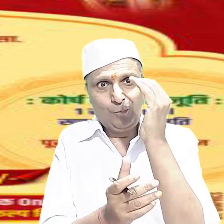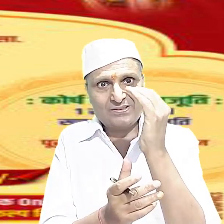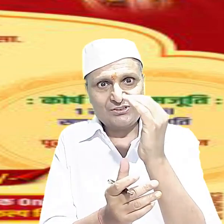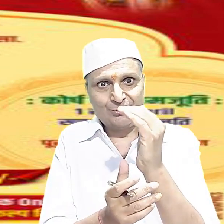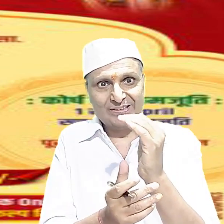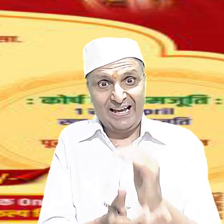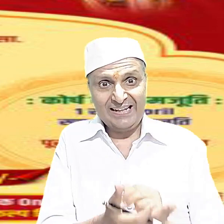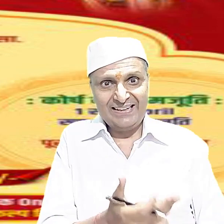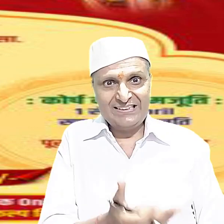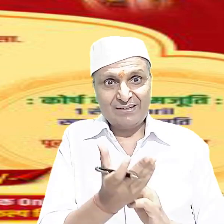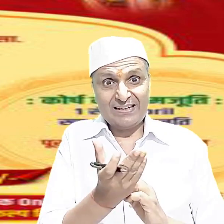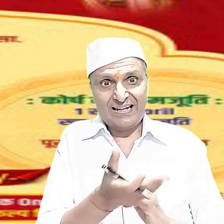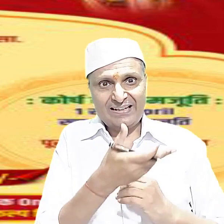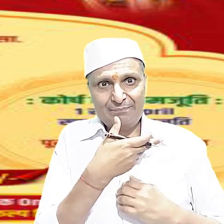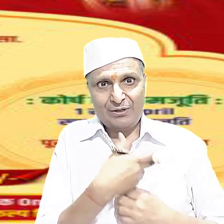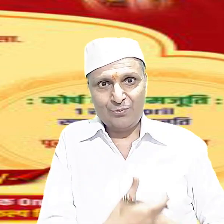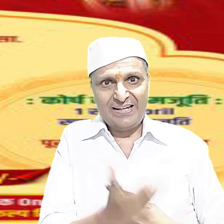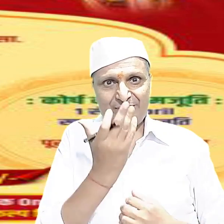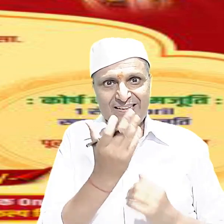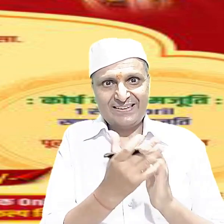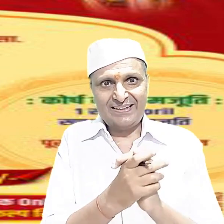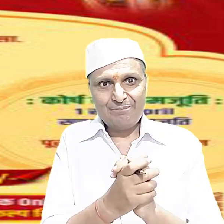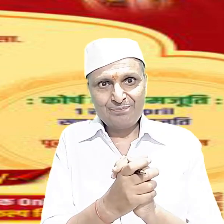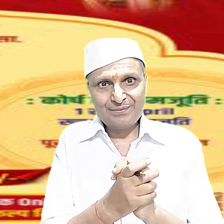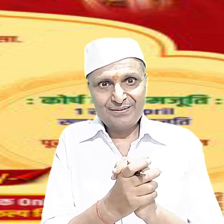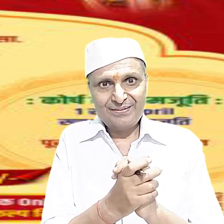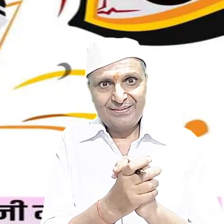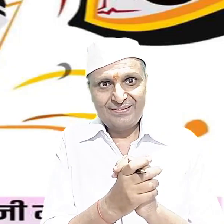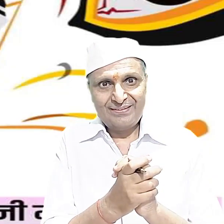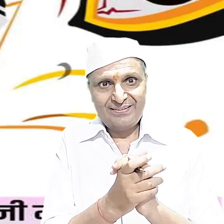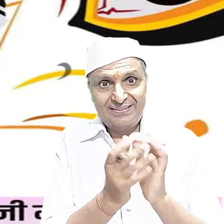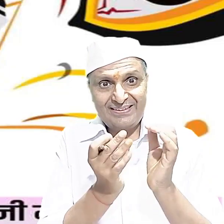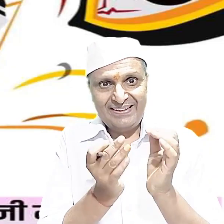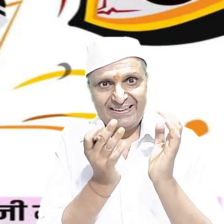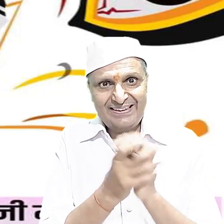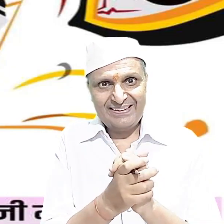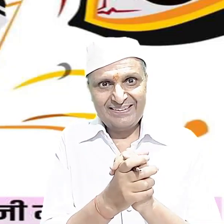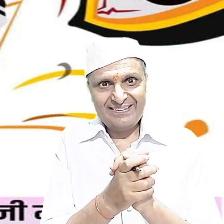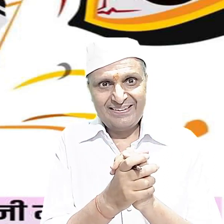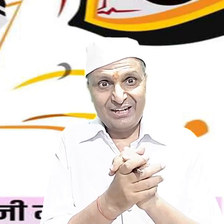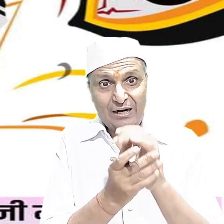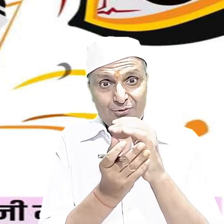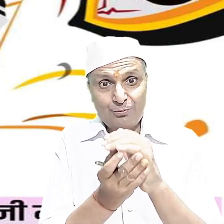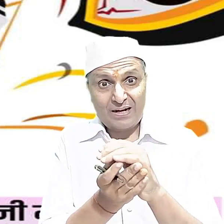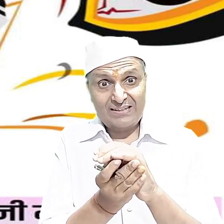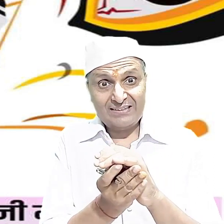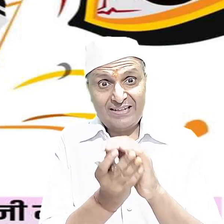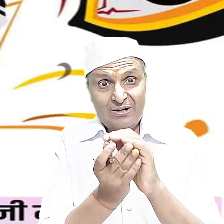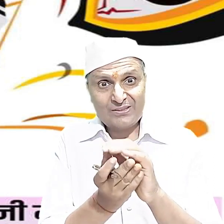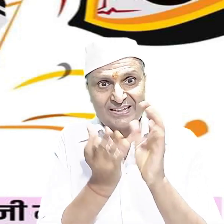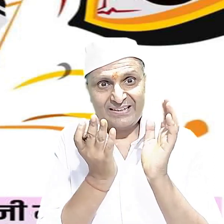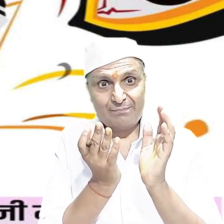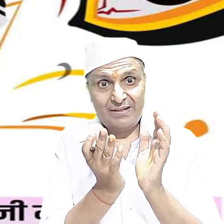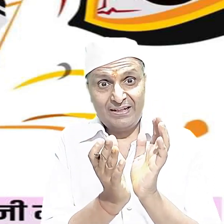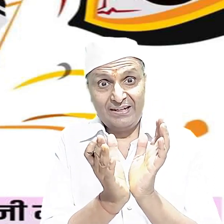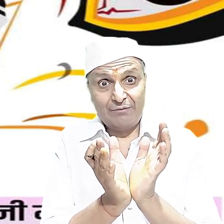बात ऊपर से शुरू होती है, नीचे वाला आके अनुयायी बन जाता है। यही नहीं है, अब तो बाकायदा देखा